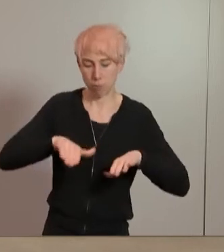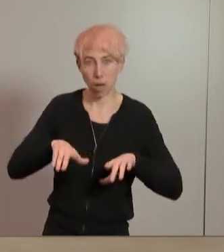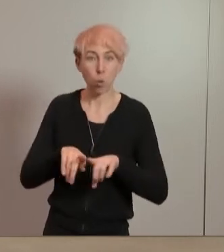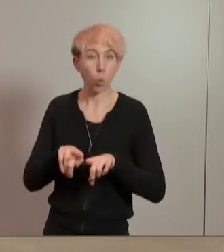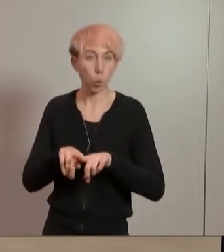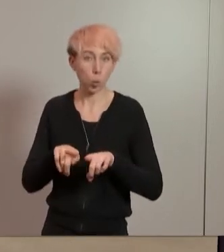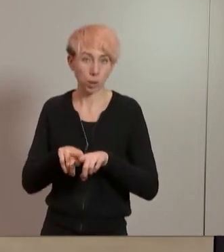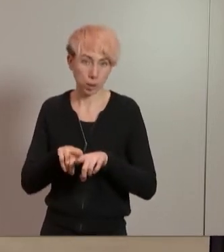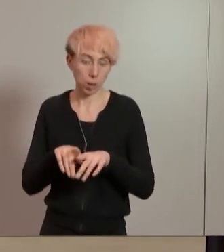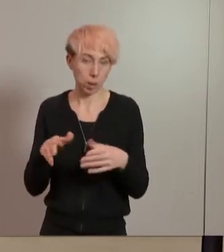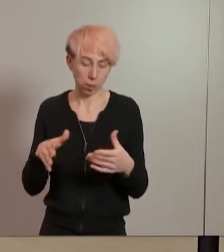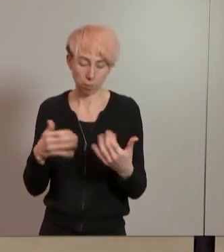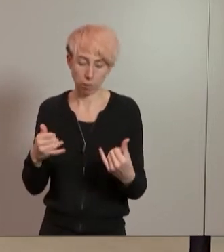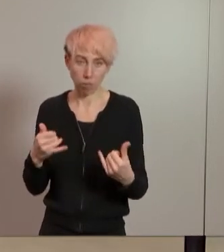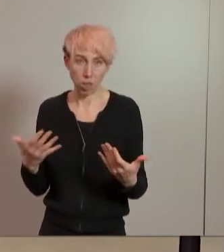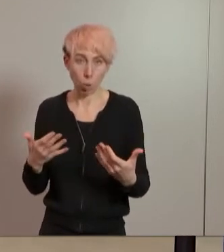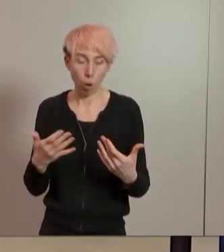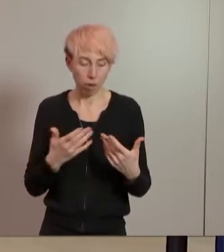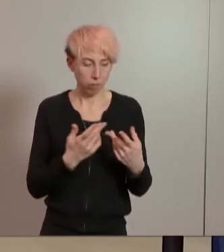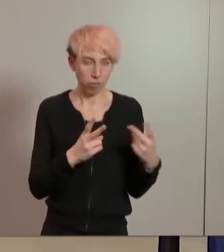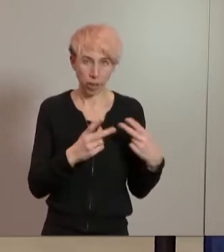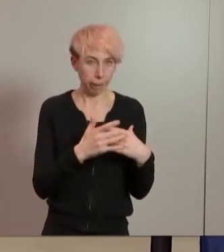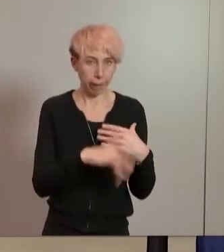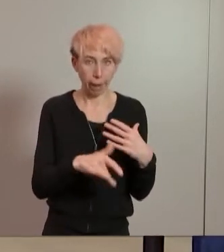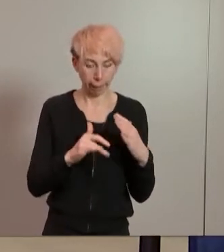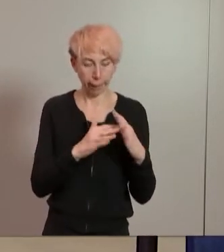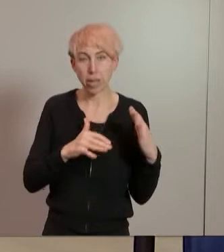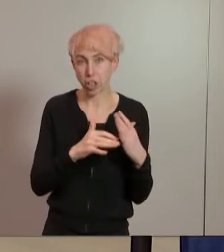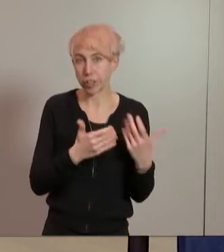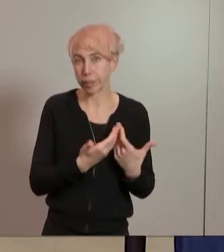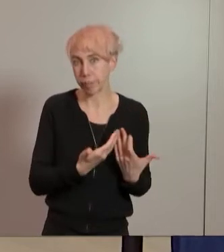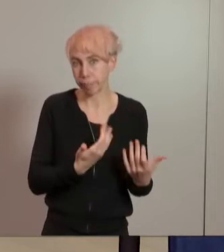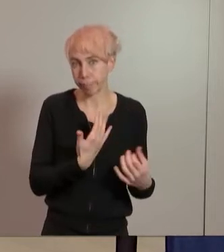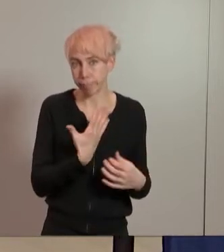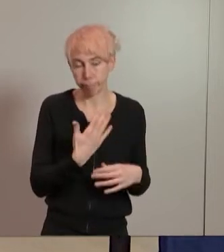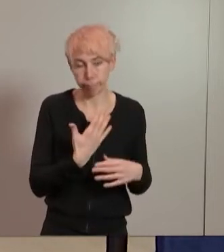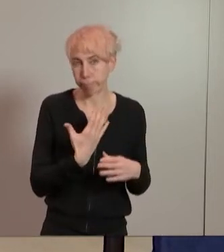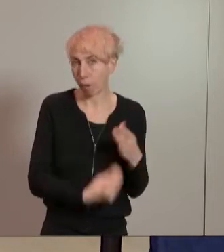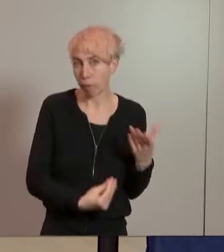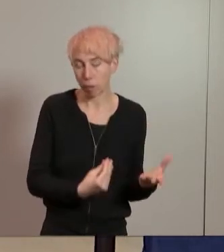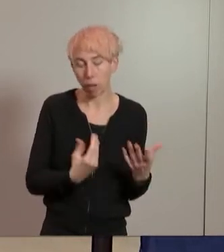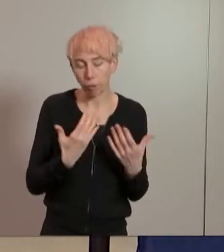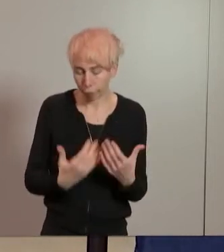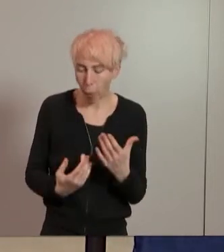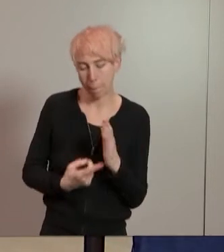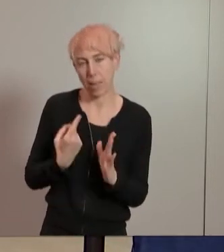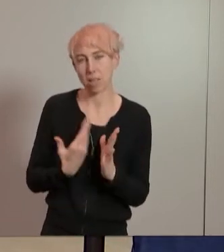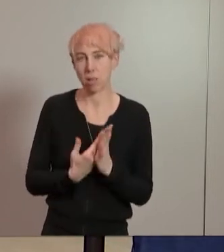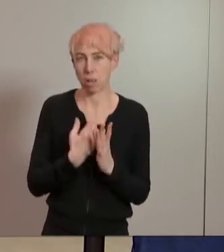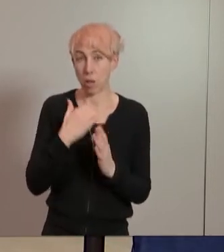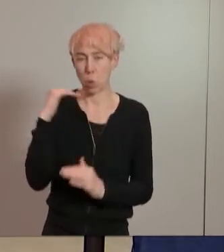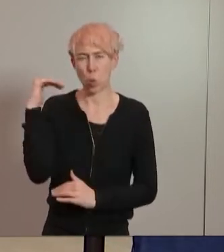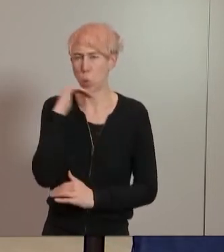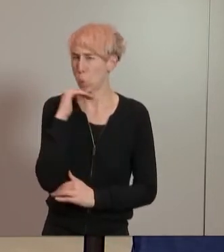aussi à combler le retard de la ville en matière de crèche, ça a d'ailleurs été évoqué tout à l'heure. On tient à insister là-dessus parce que c'est vraiment une